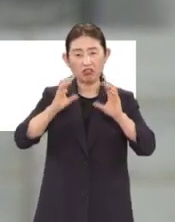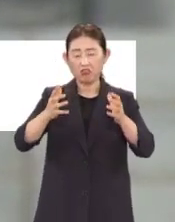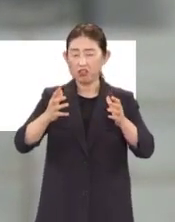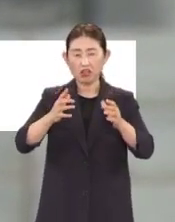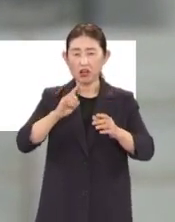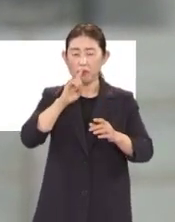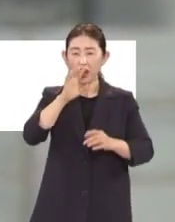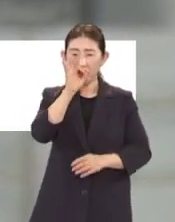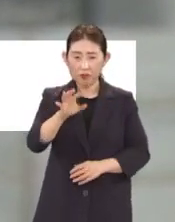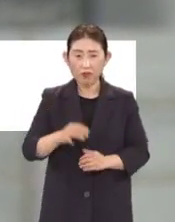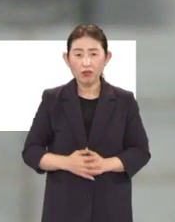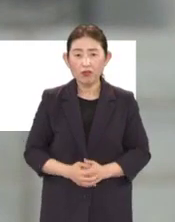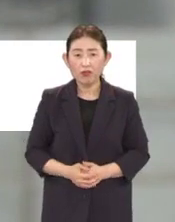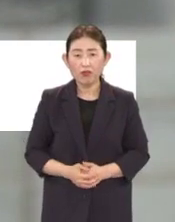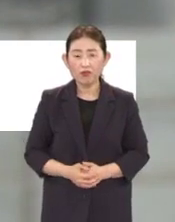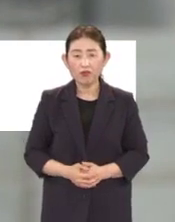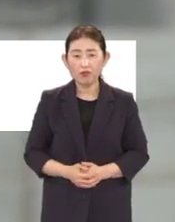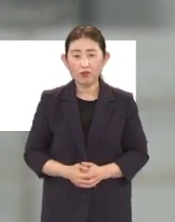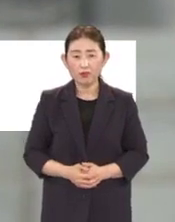국가라고 할 수 없습니다